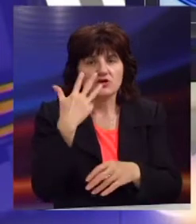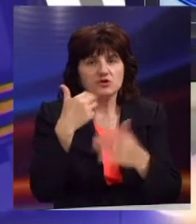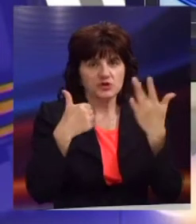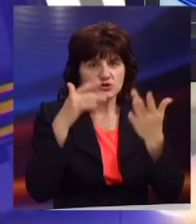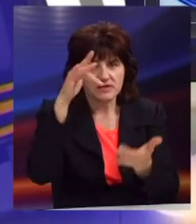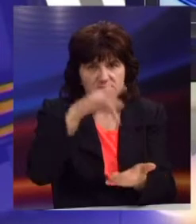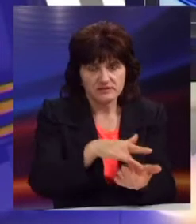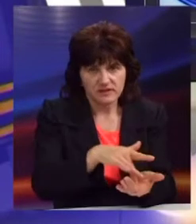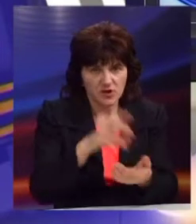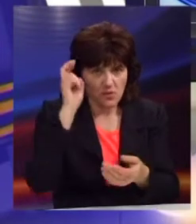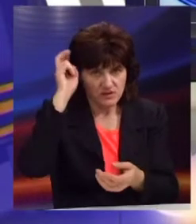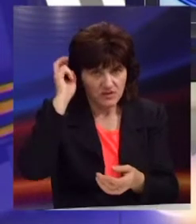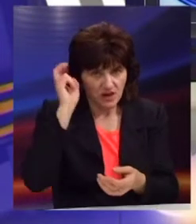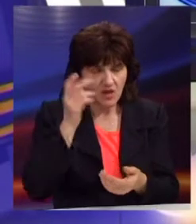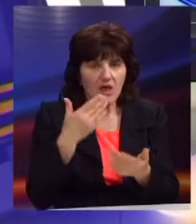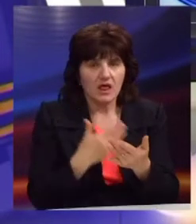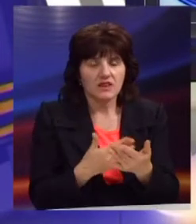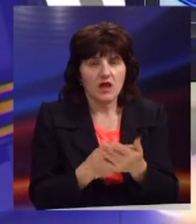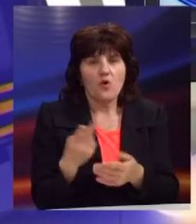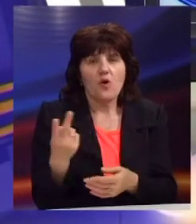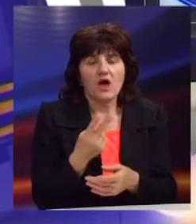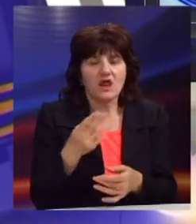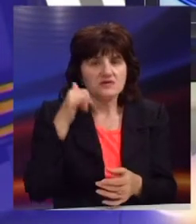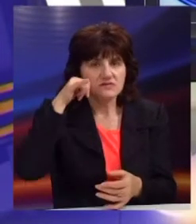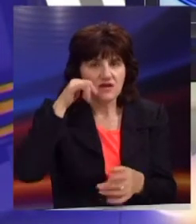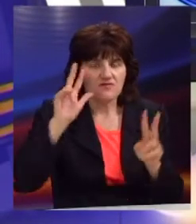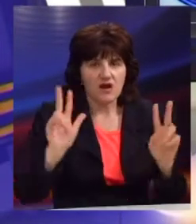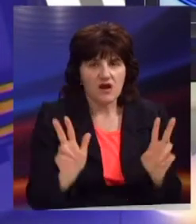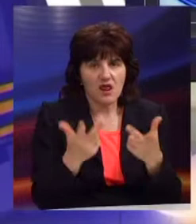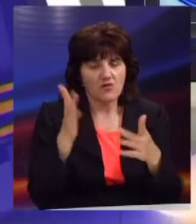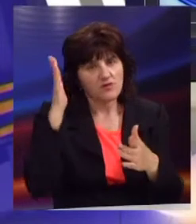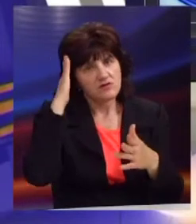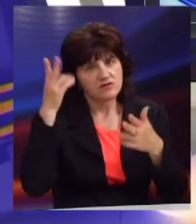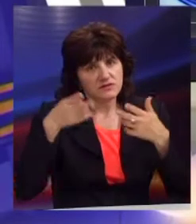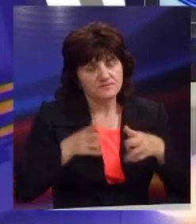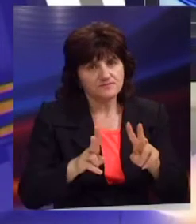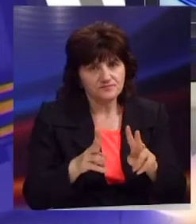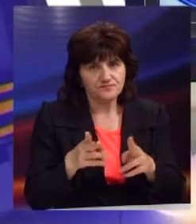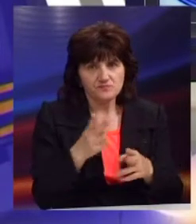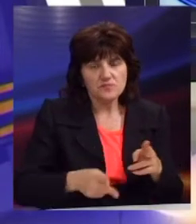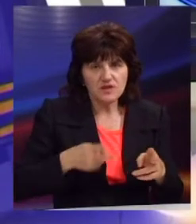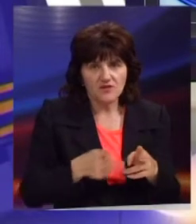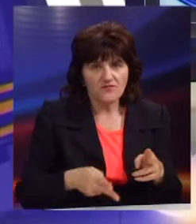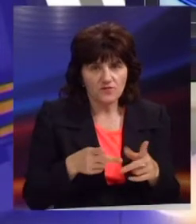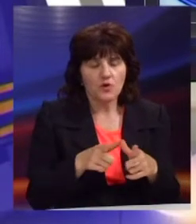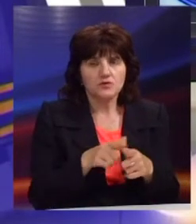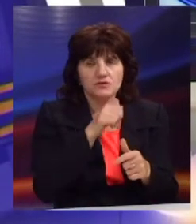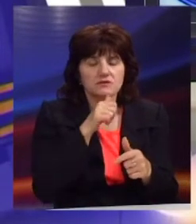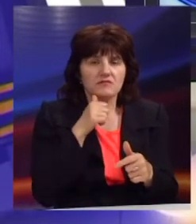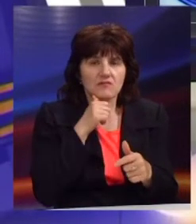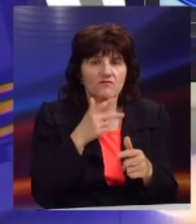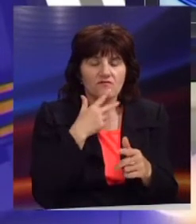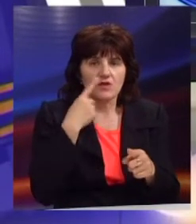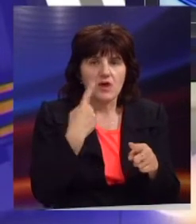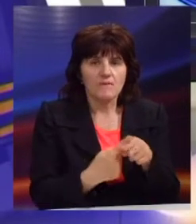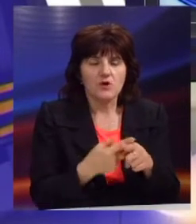Za razliku od prošle godine, ovog leta su omogućene rezervacije za kušet kola i kupe. Osim standardnih cena, za sve putnike su